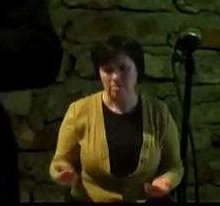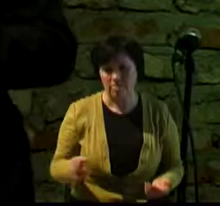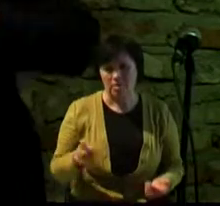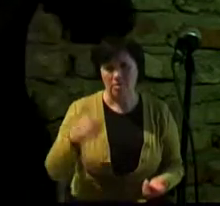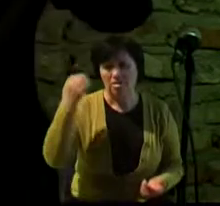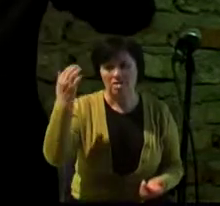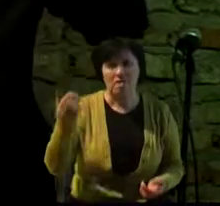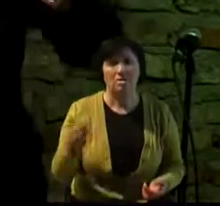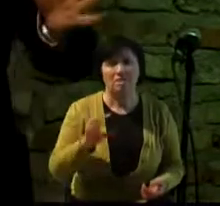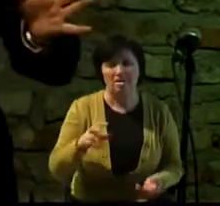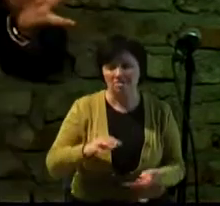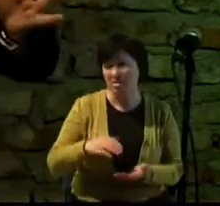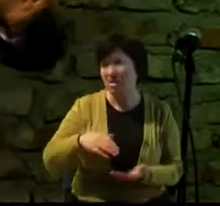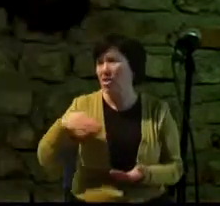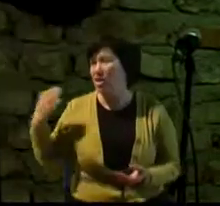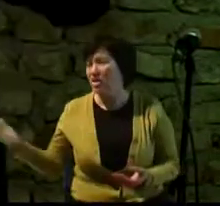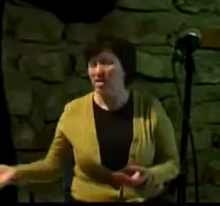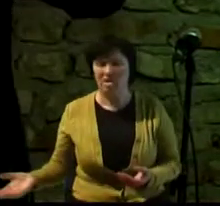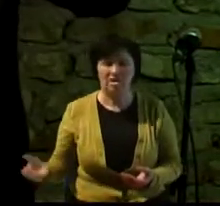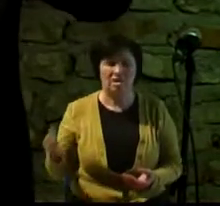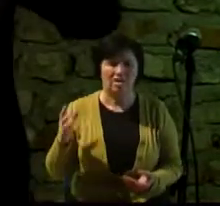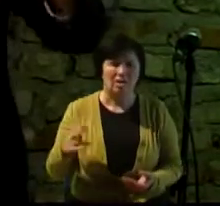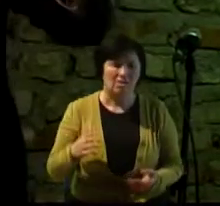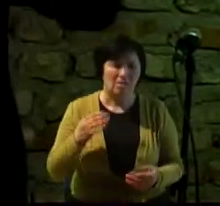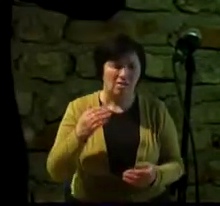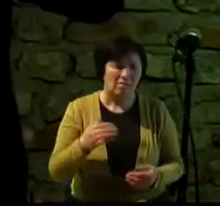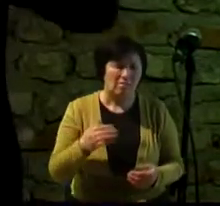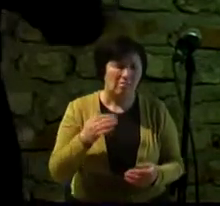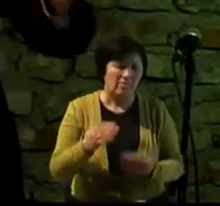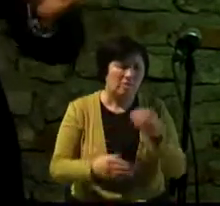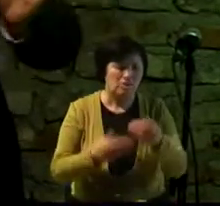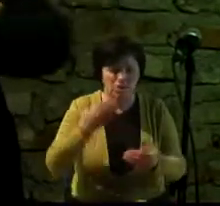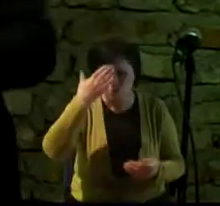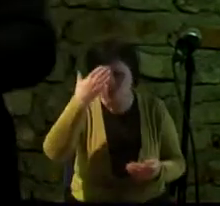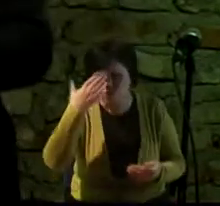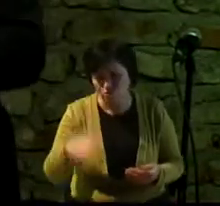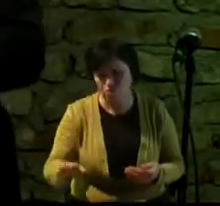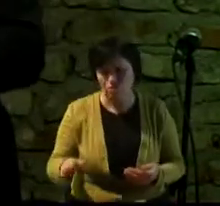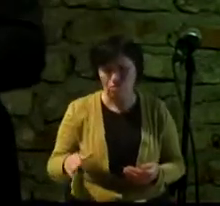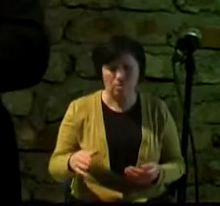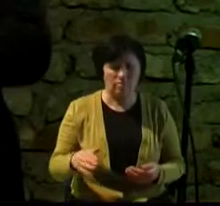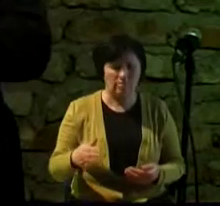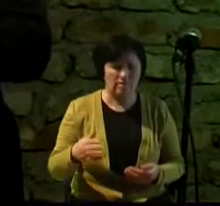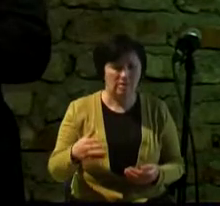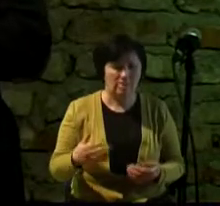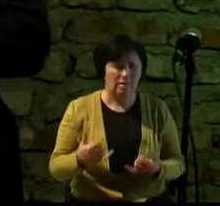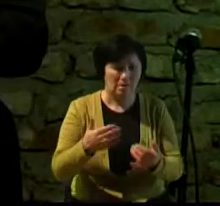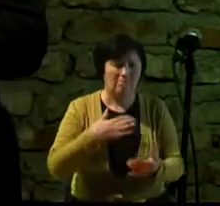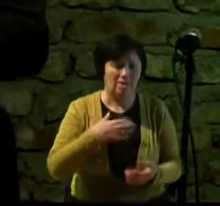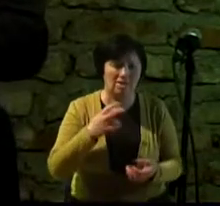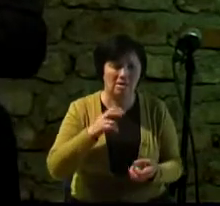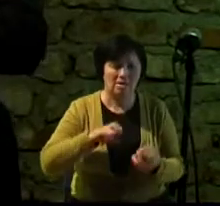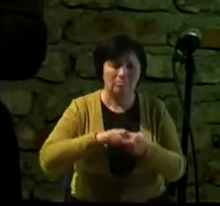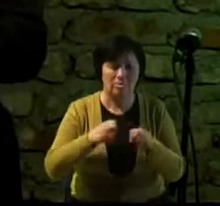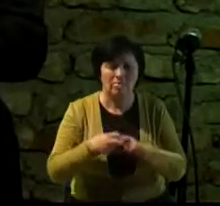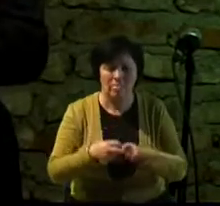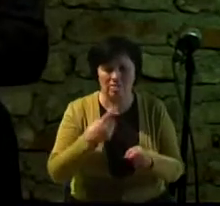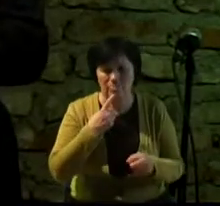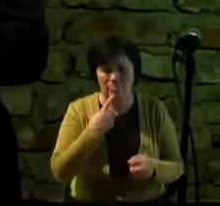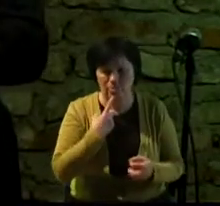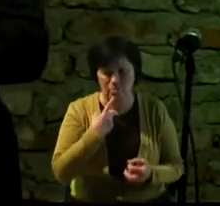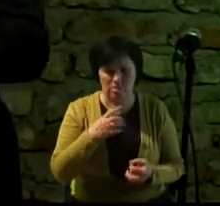то, почему Он здесь, потому что мы пришли во имя Его, и то, почему Он здесь, Он желает помочь